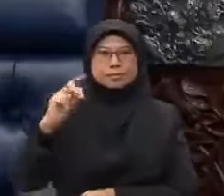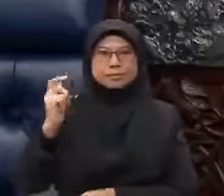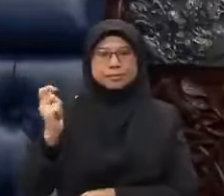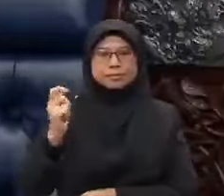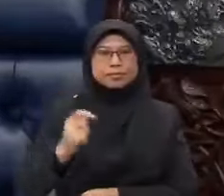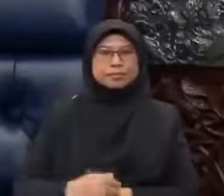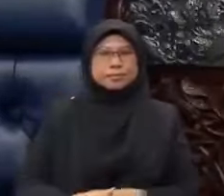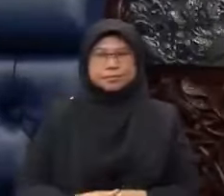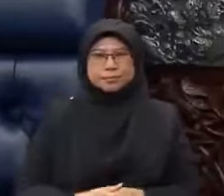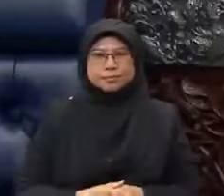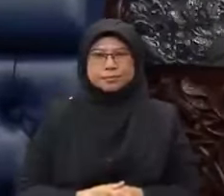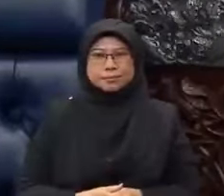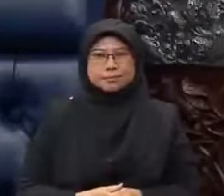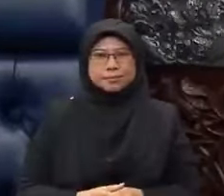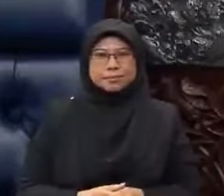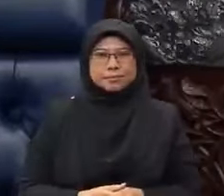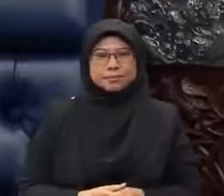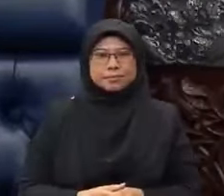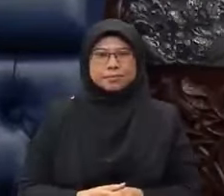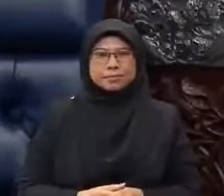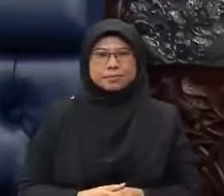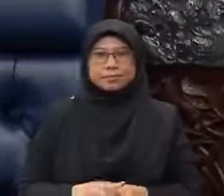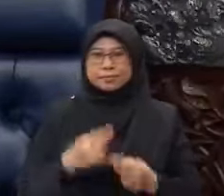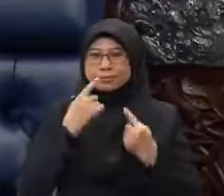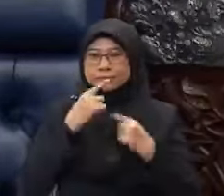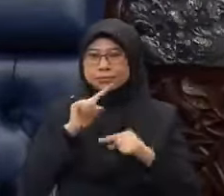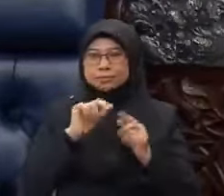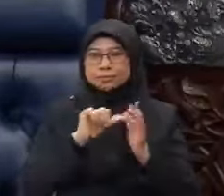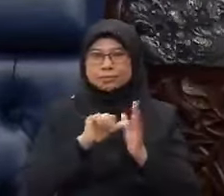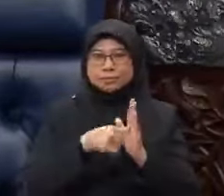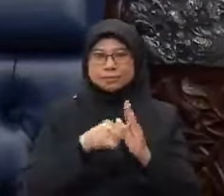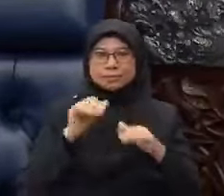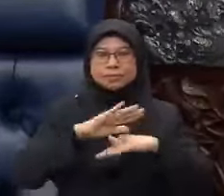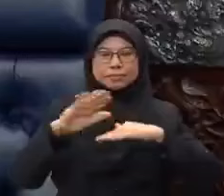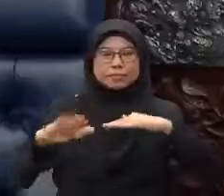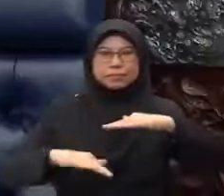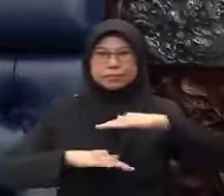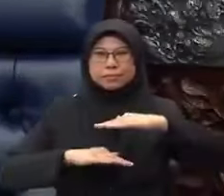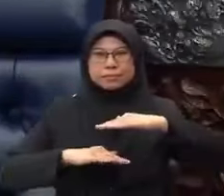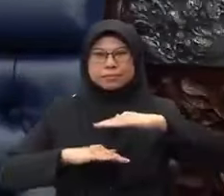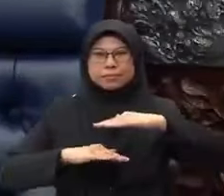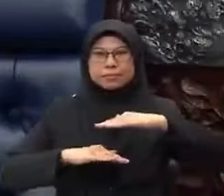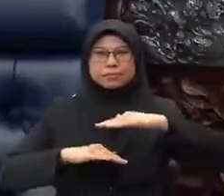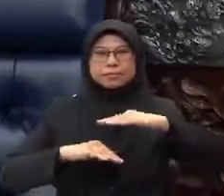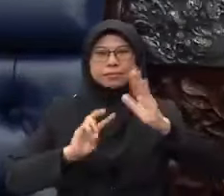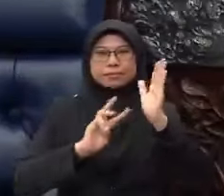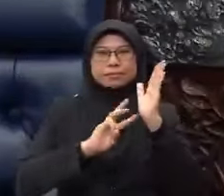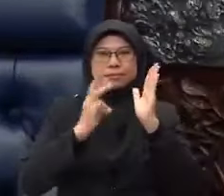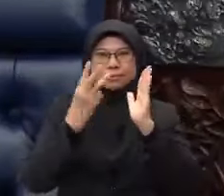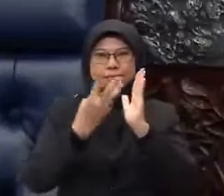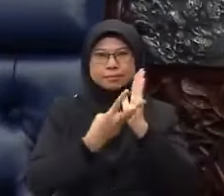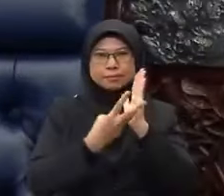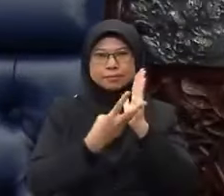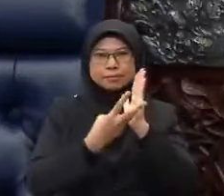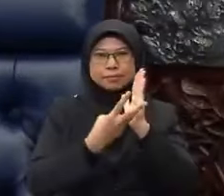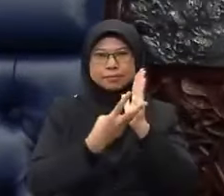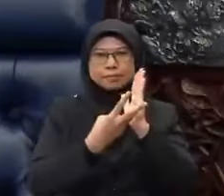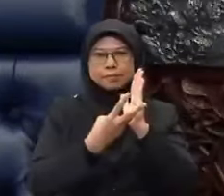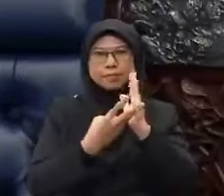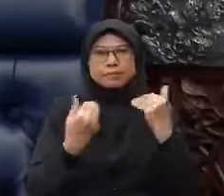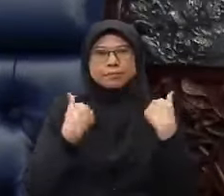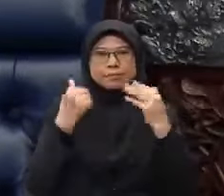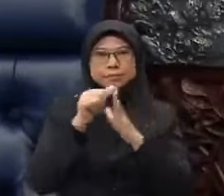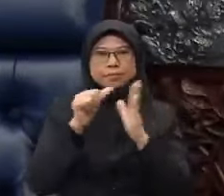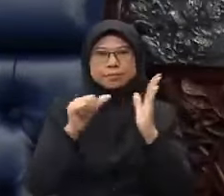langat seperti dalam jawapan asal di bawah kpwkm ni ada akta